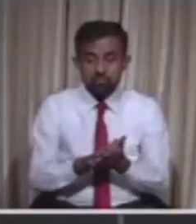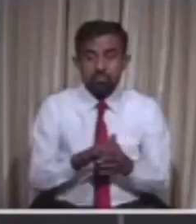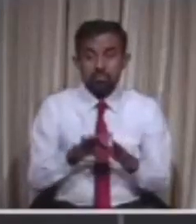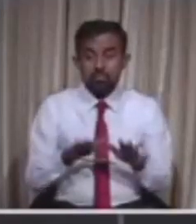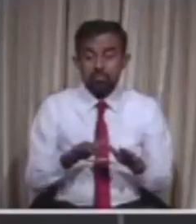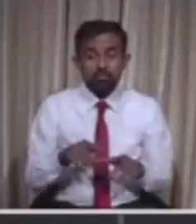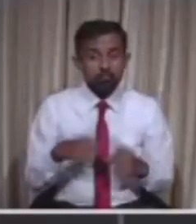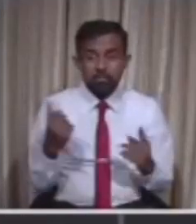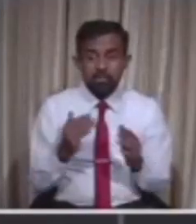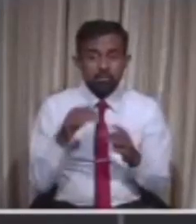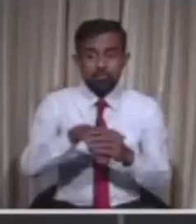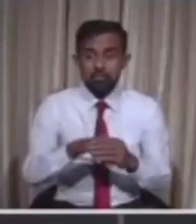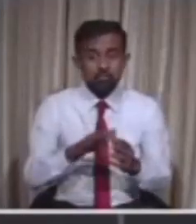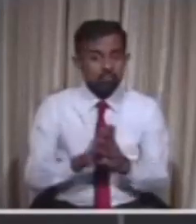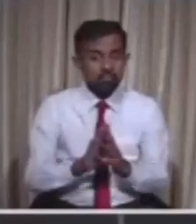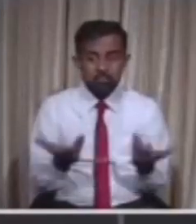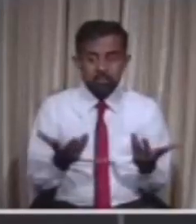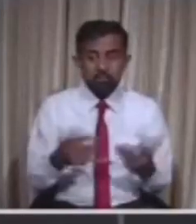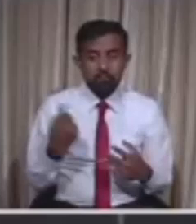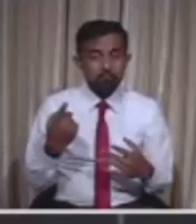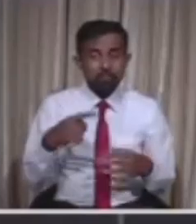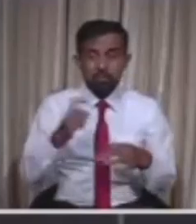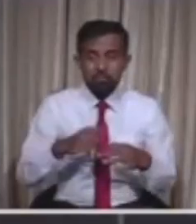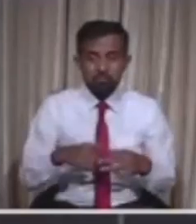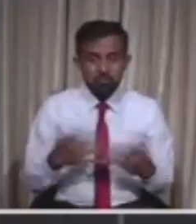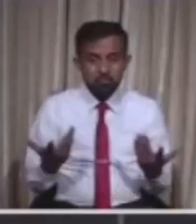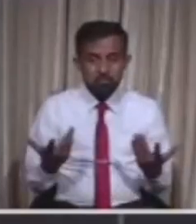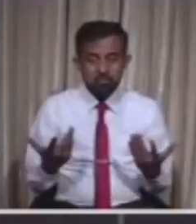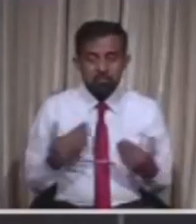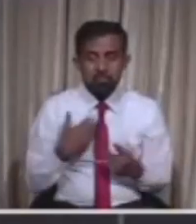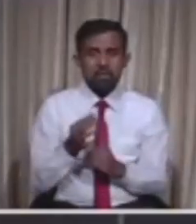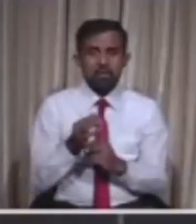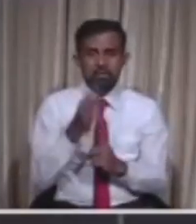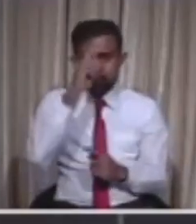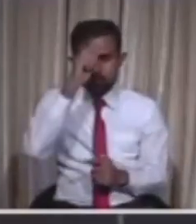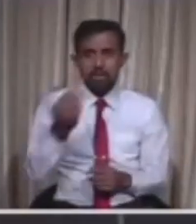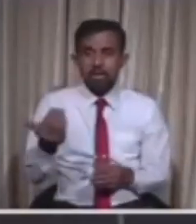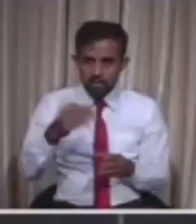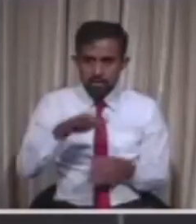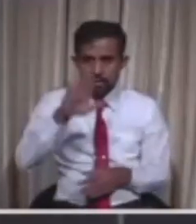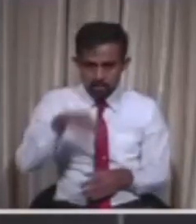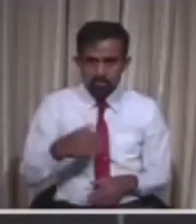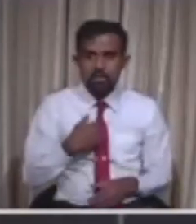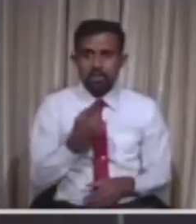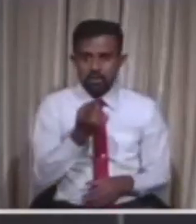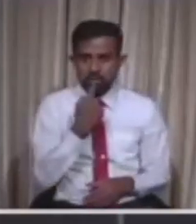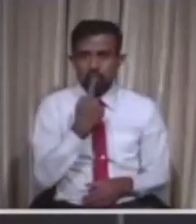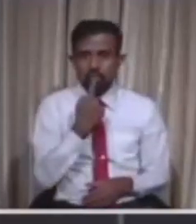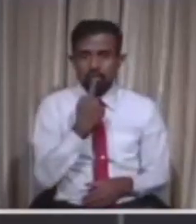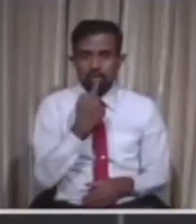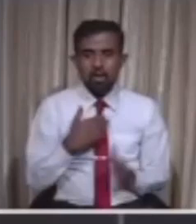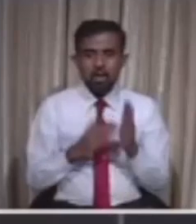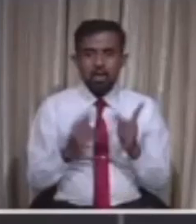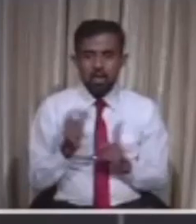මොකද එහෙම කරලා ප්‍රශ්නට විසඳුමක් නැහැ මට ජනාධිපතිතුමා කිව්වා එන්න එකතු වෙන්න කියලා මට